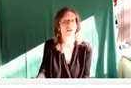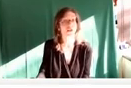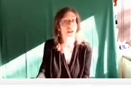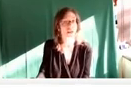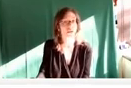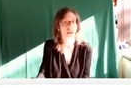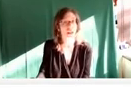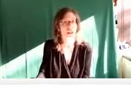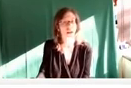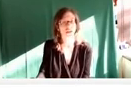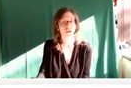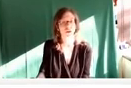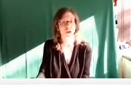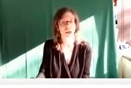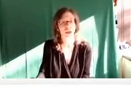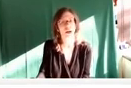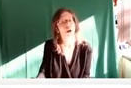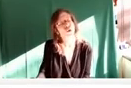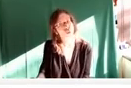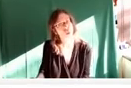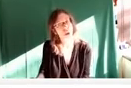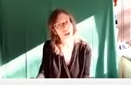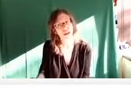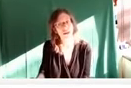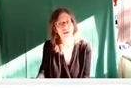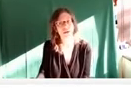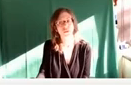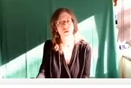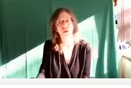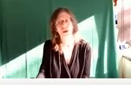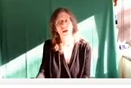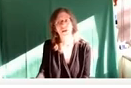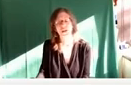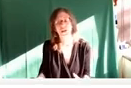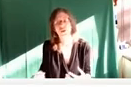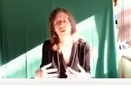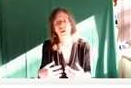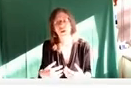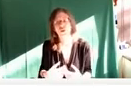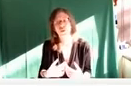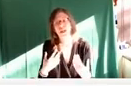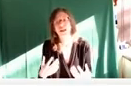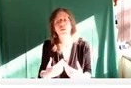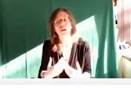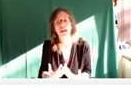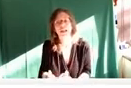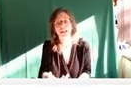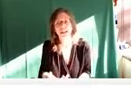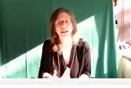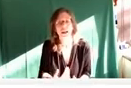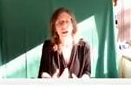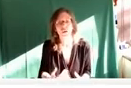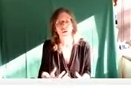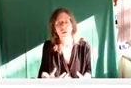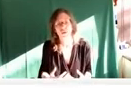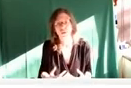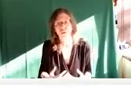la réflexivité en sciences sociales, surtout en qualitatif. Donc, c'est-à-dire, c'est soumettre à une